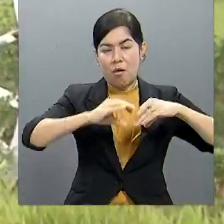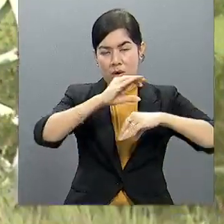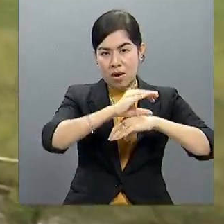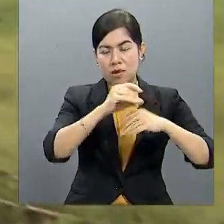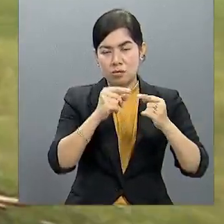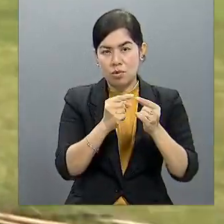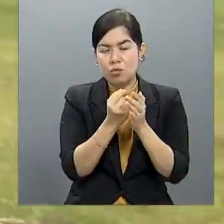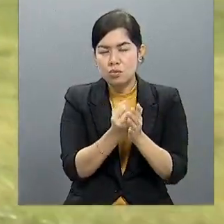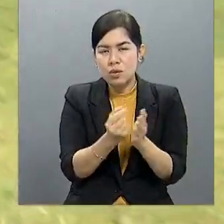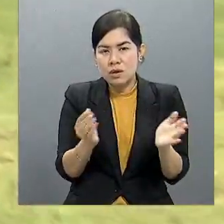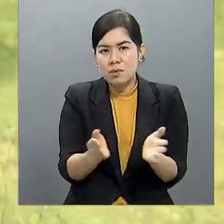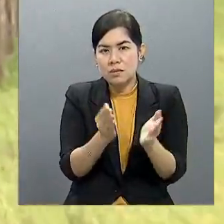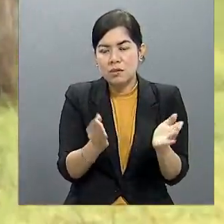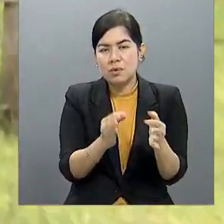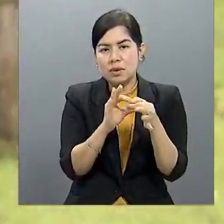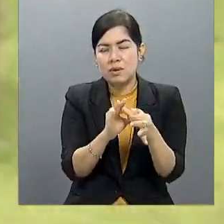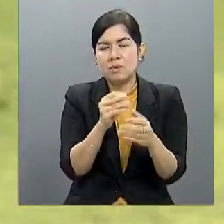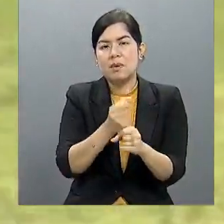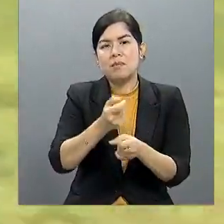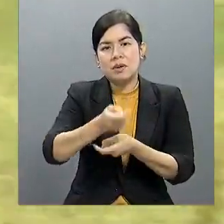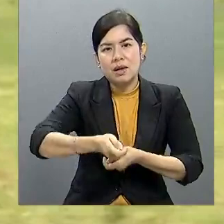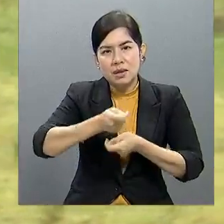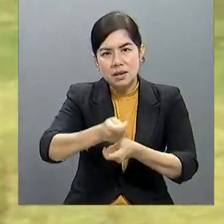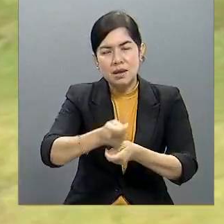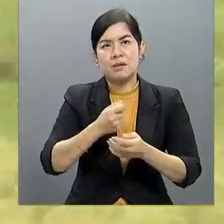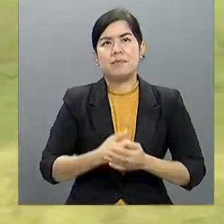วิฆฐกิจทาง 4